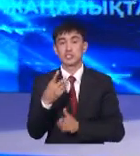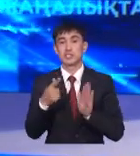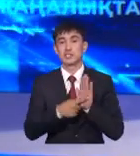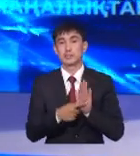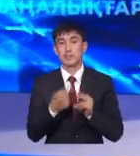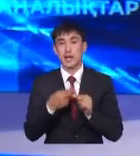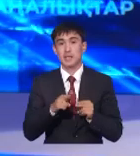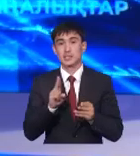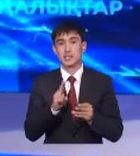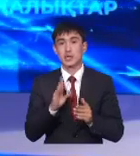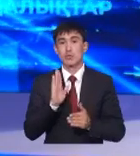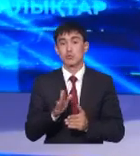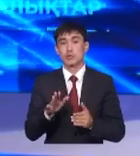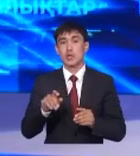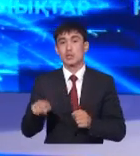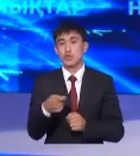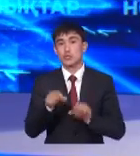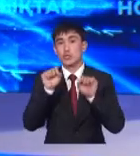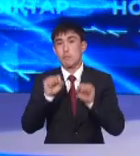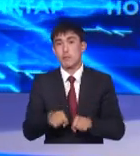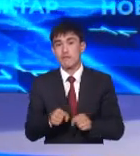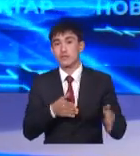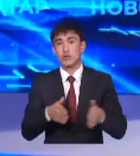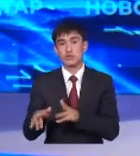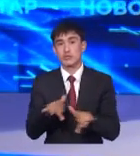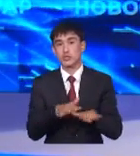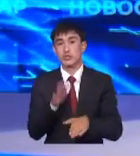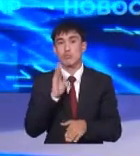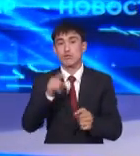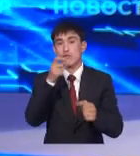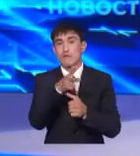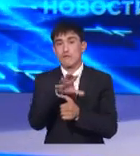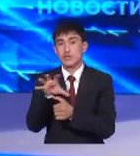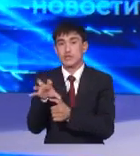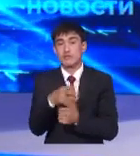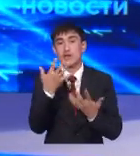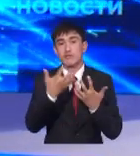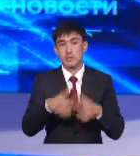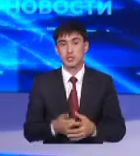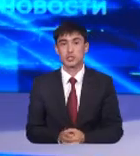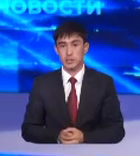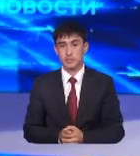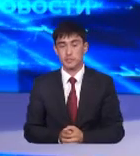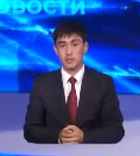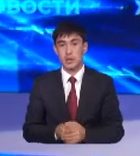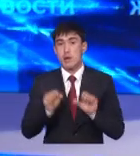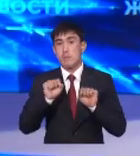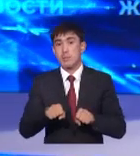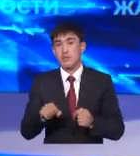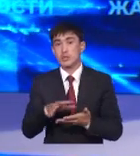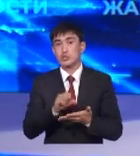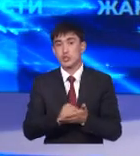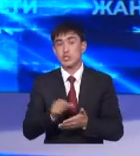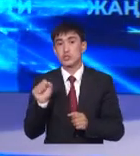24 на 7 а это значит что теперь нарушения правил дорожного движения будут фиксироваться автоматически а